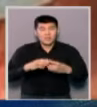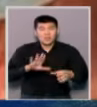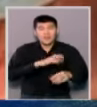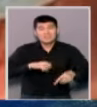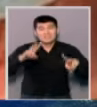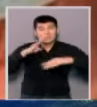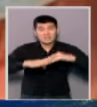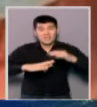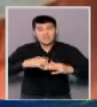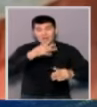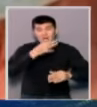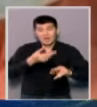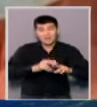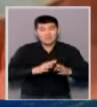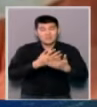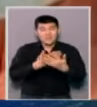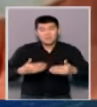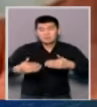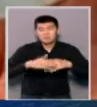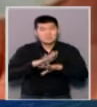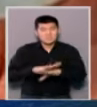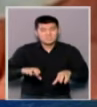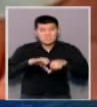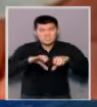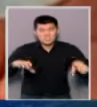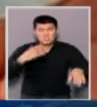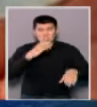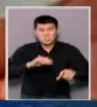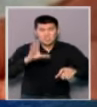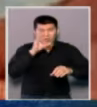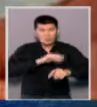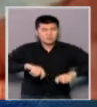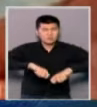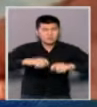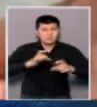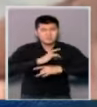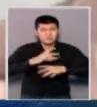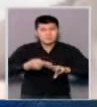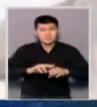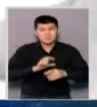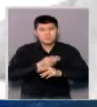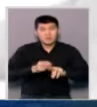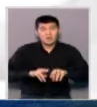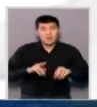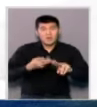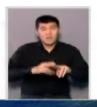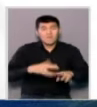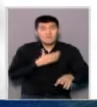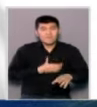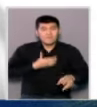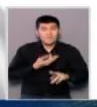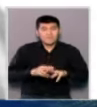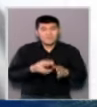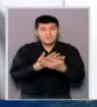специалисты советуют потребителям не приближаться к трубам теплотрассы с 20 по 21 апреля важно тем